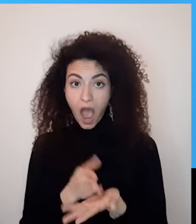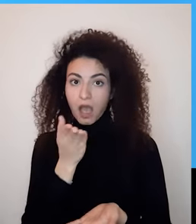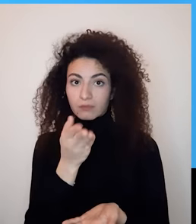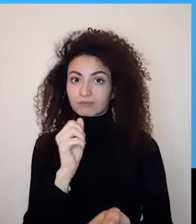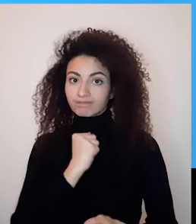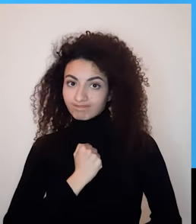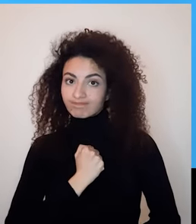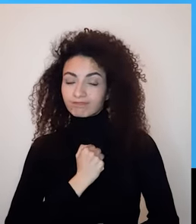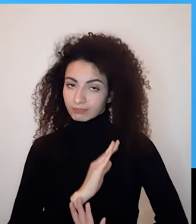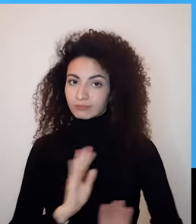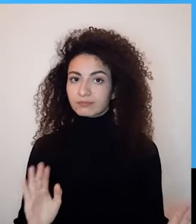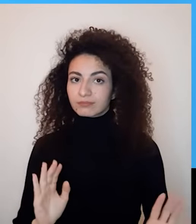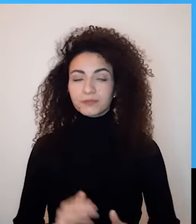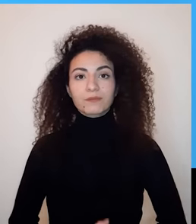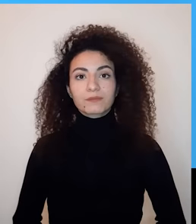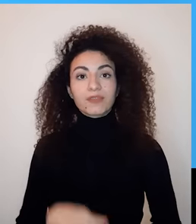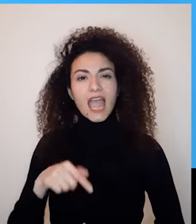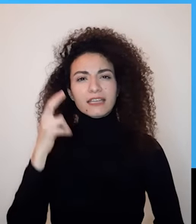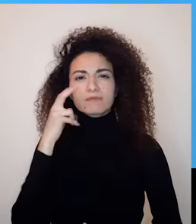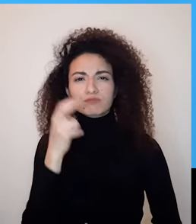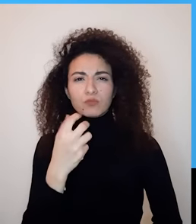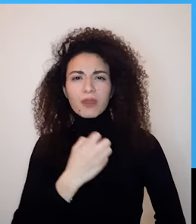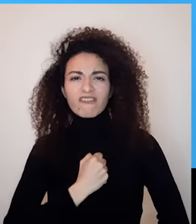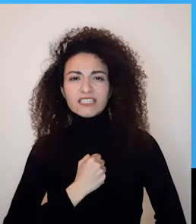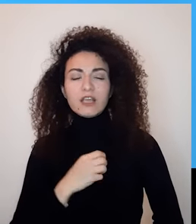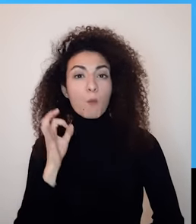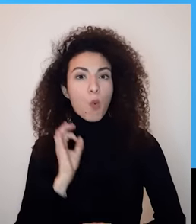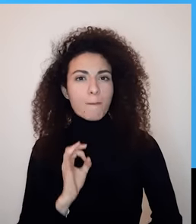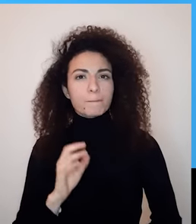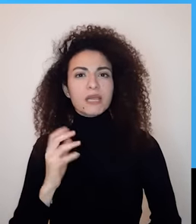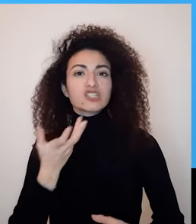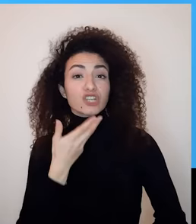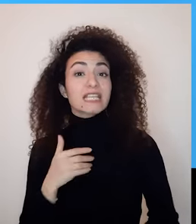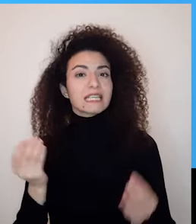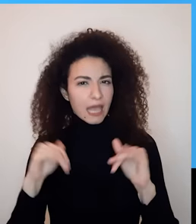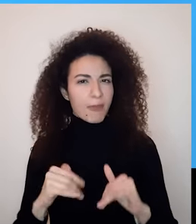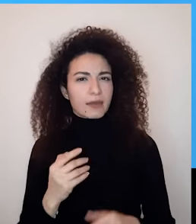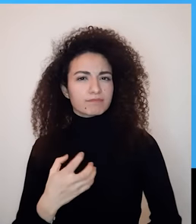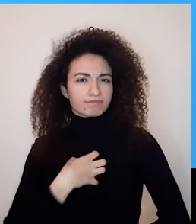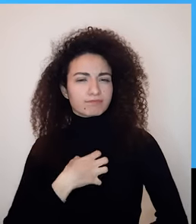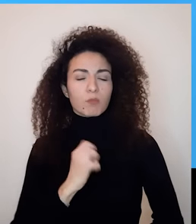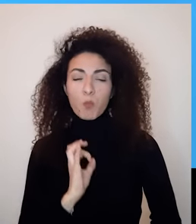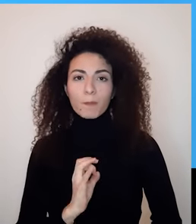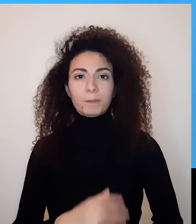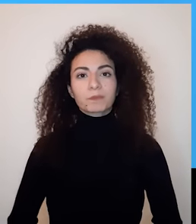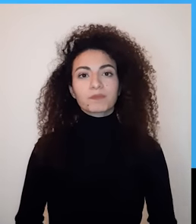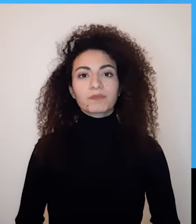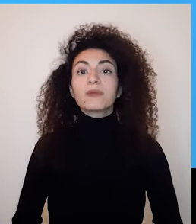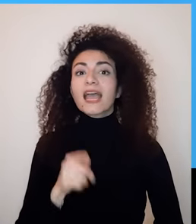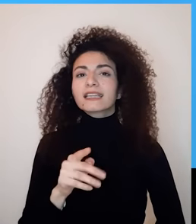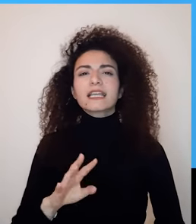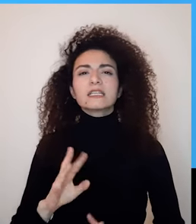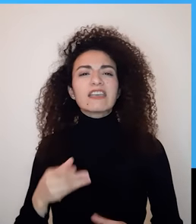أنه يكون عندها حياة جنسية بتتناسب مع نظرتها الإيجابية لنفسها، لأنه هيدي النظرة هي المفتاح الأساسي بتقبل البعد